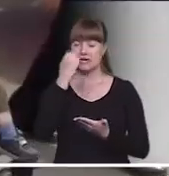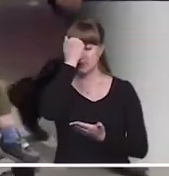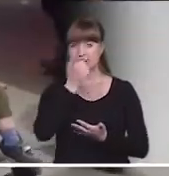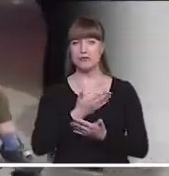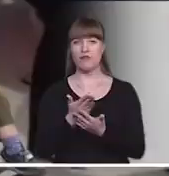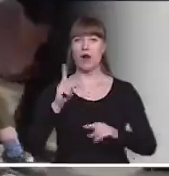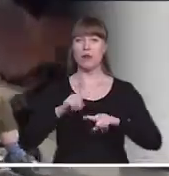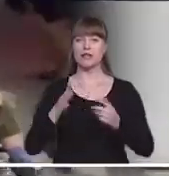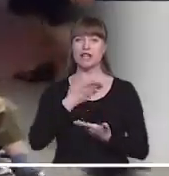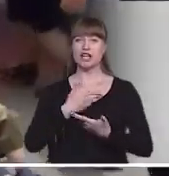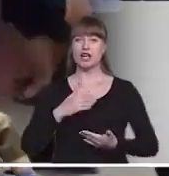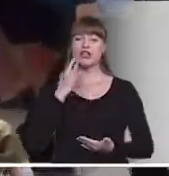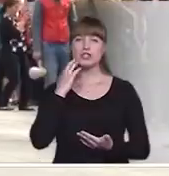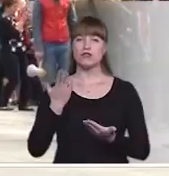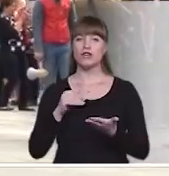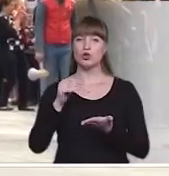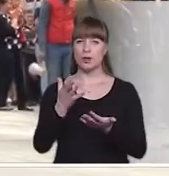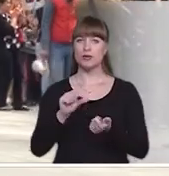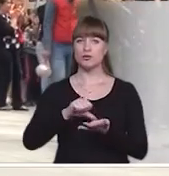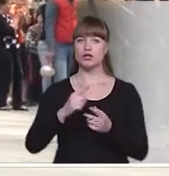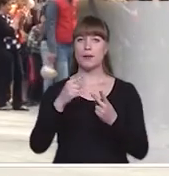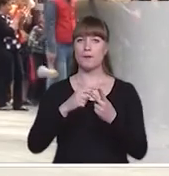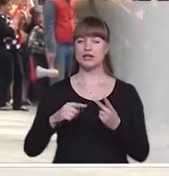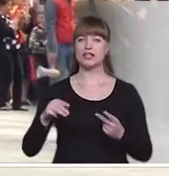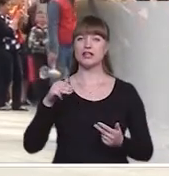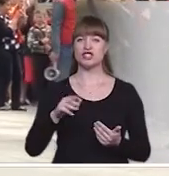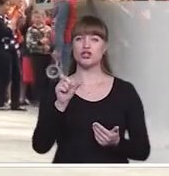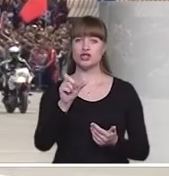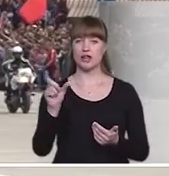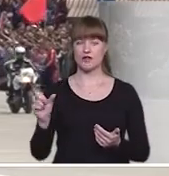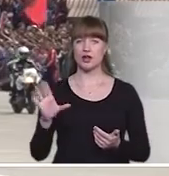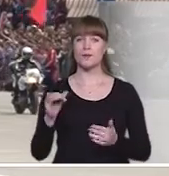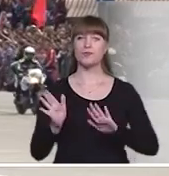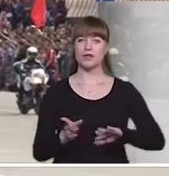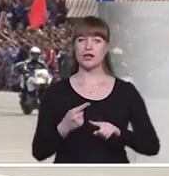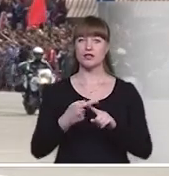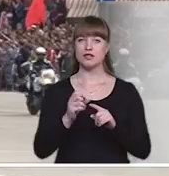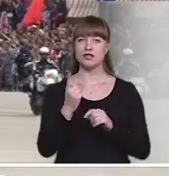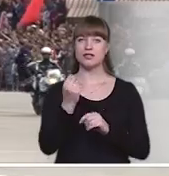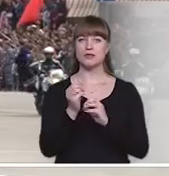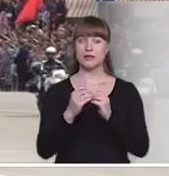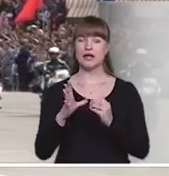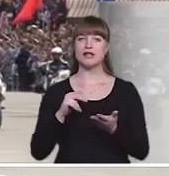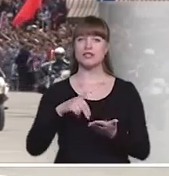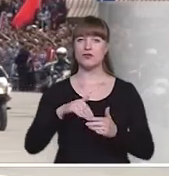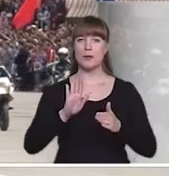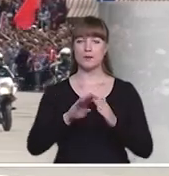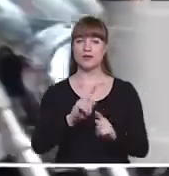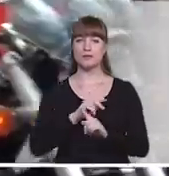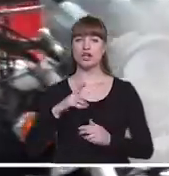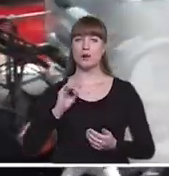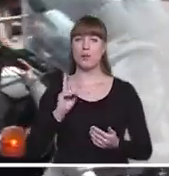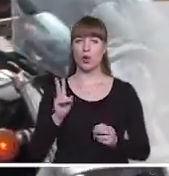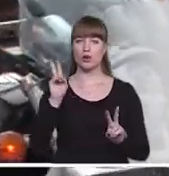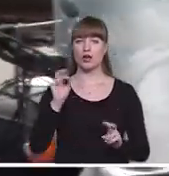«Спасибо вам, родные наши деды», в которой примут участие 1500 человек. А затем в 11:15 на площадь выйдет бессмертный полк.